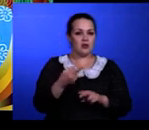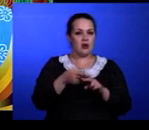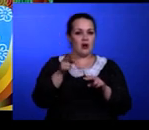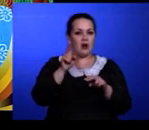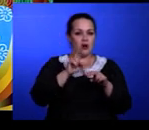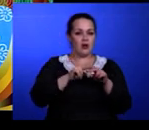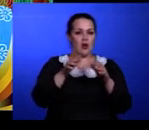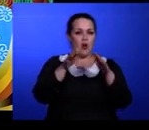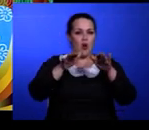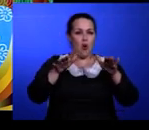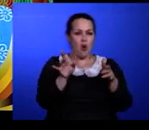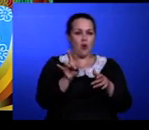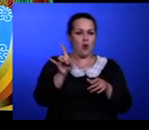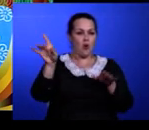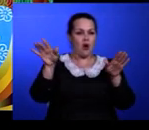аппарата